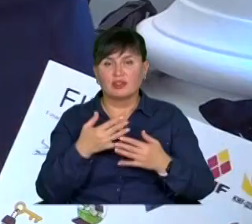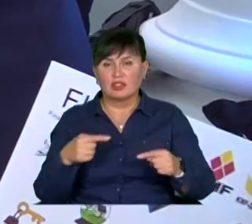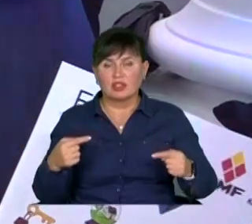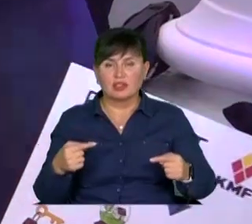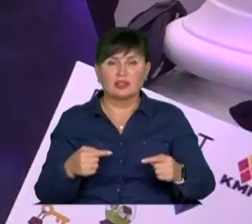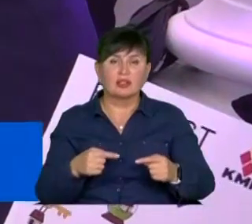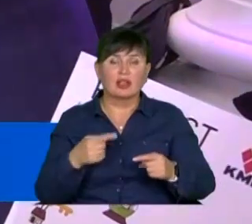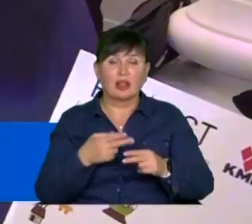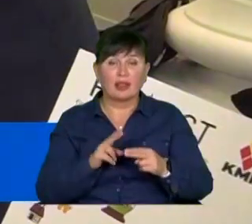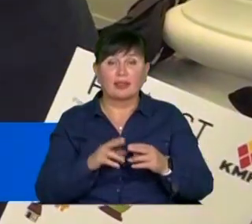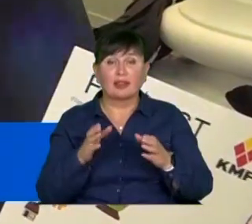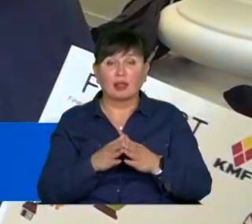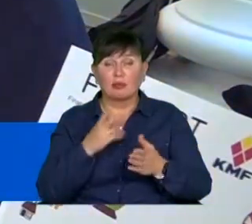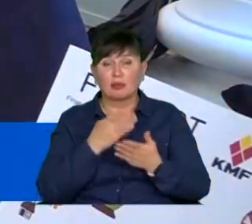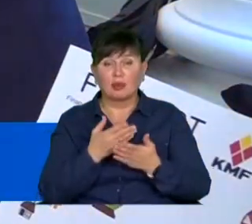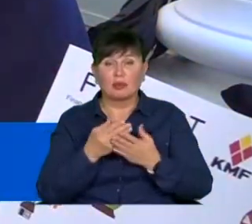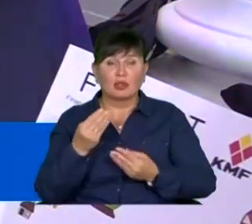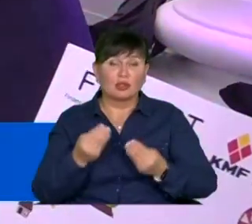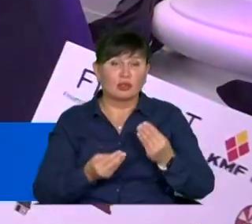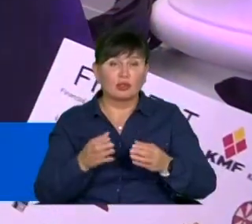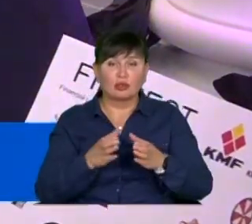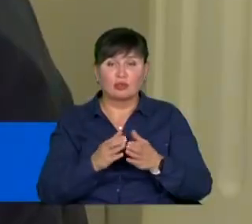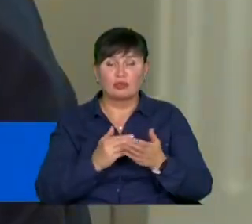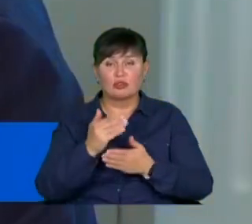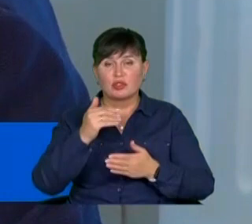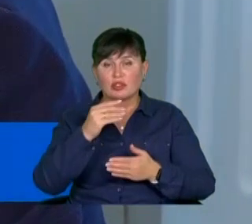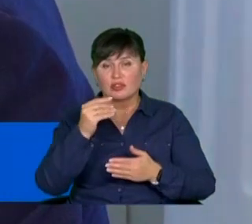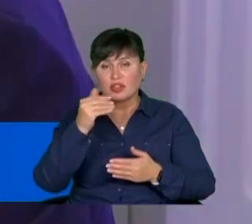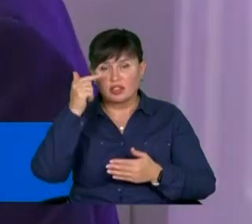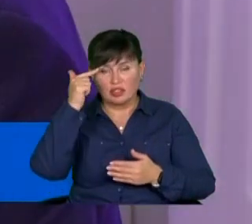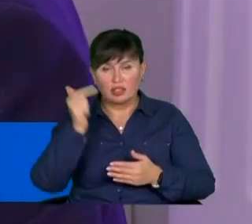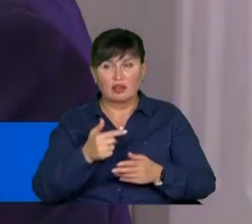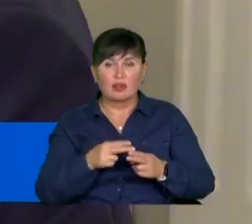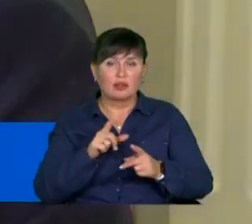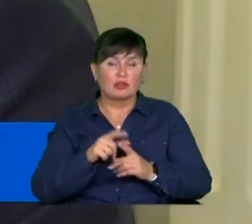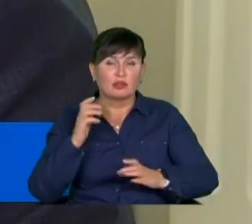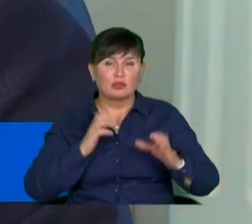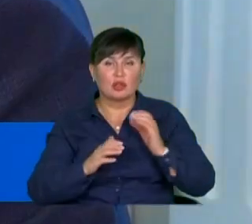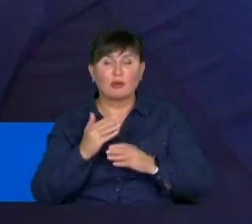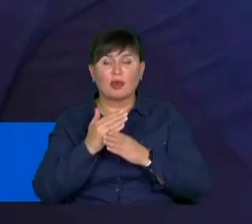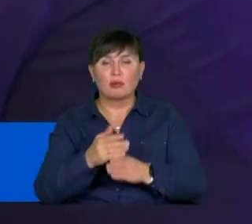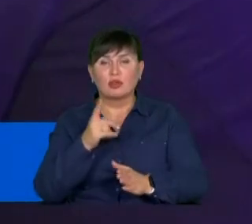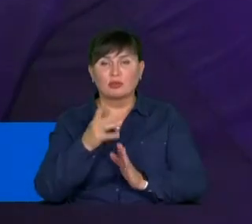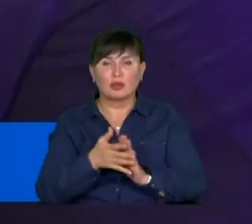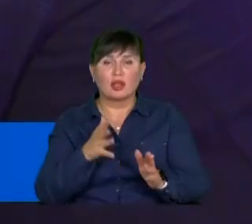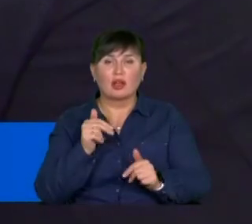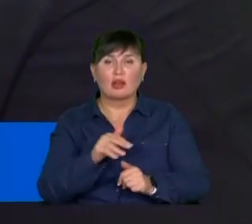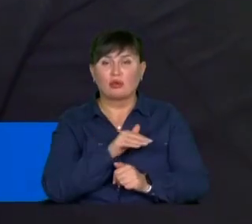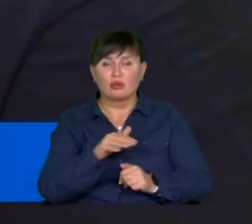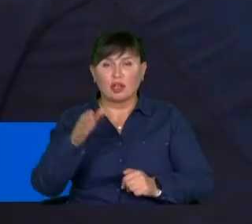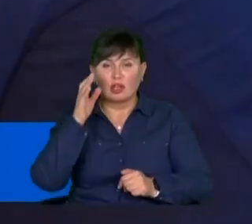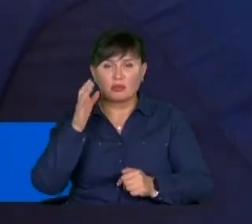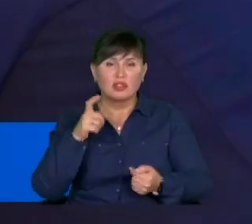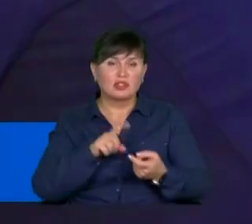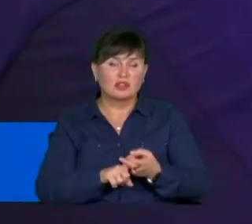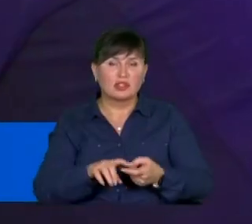бактерий. А эта команда представляет игру по повышению финансовой грамотности. Это, по словам студентов, поможет понять, как уровень образования